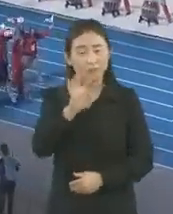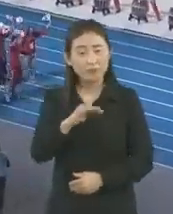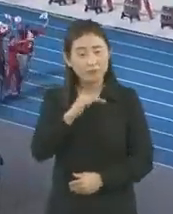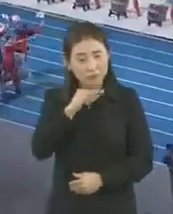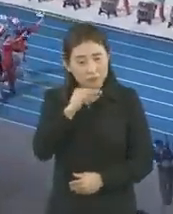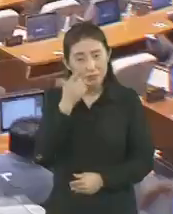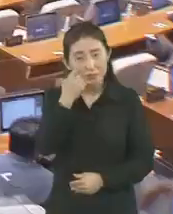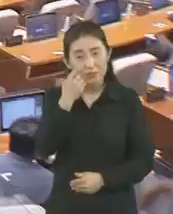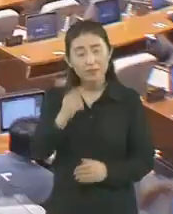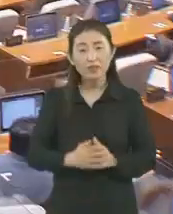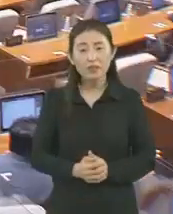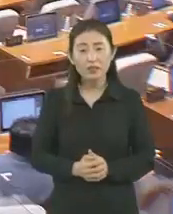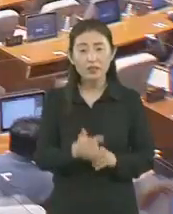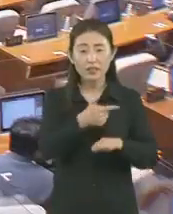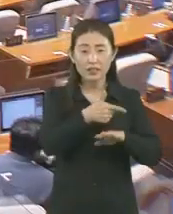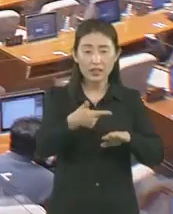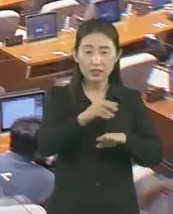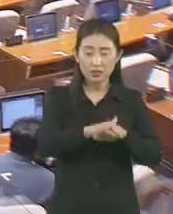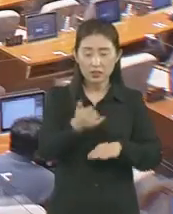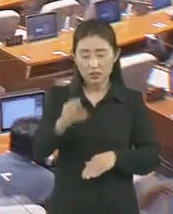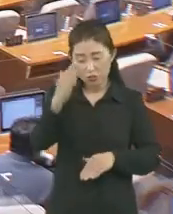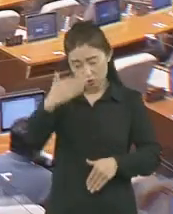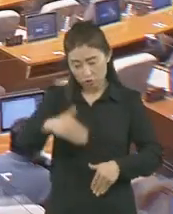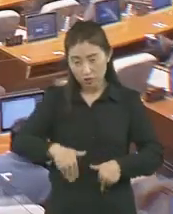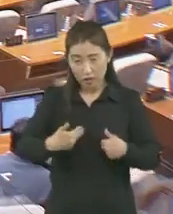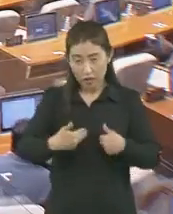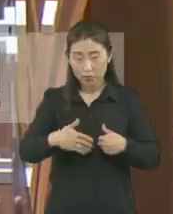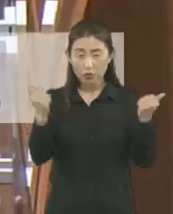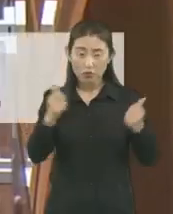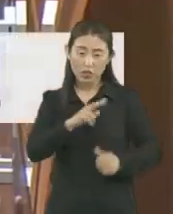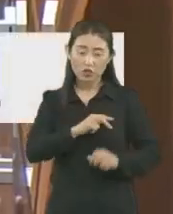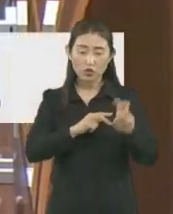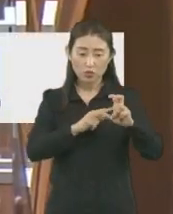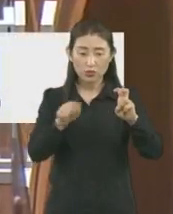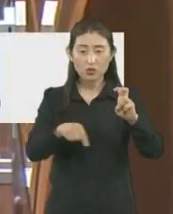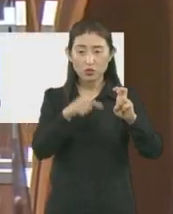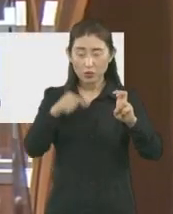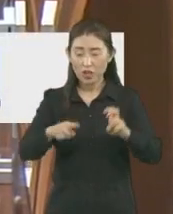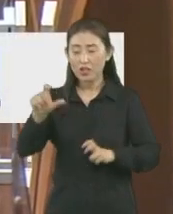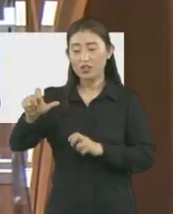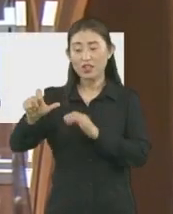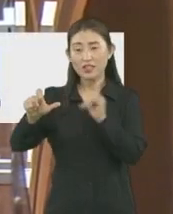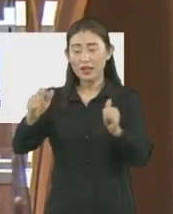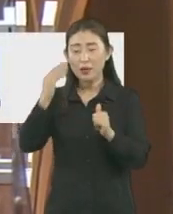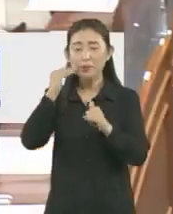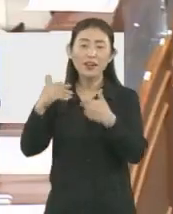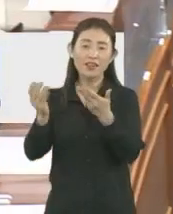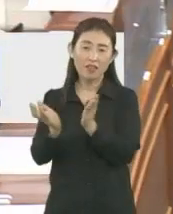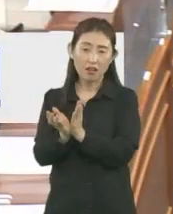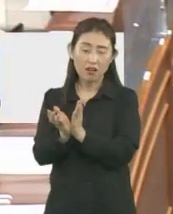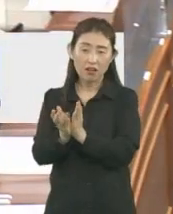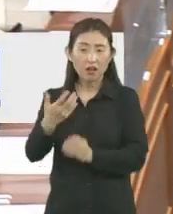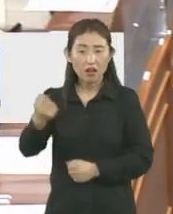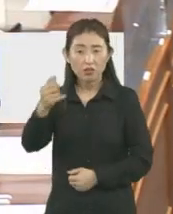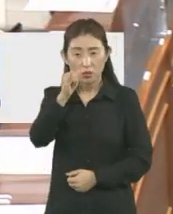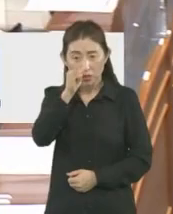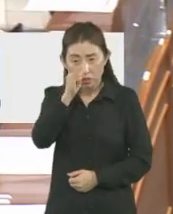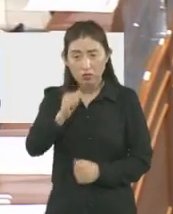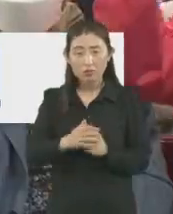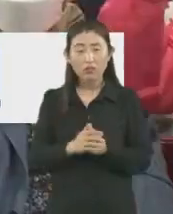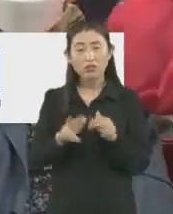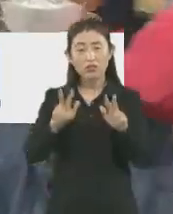합니다. 대전과 세종 충남 지역 국회의원 20명 가운데 15명을 차지하는 민주당이 야당으로 입장이